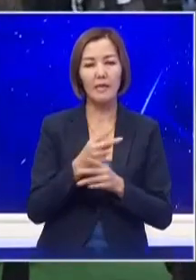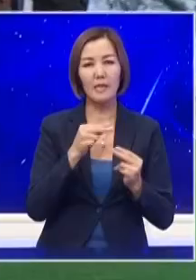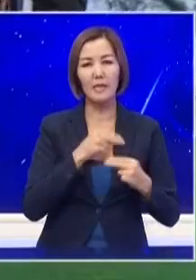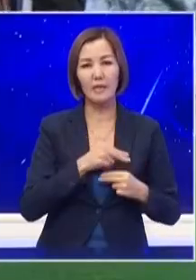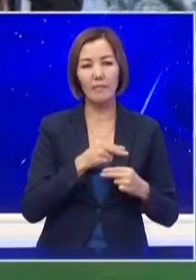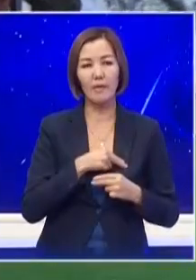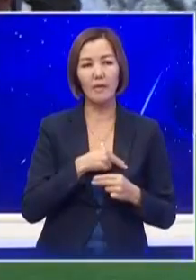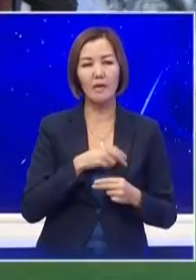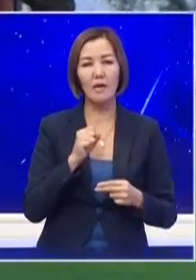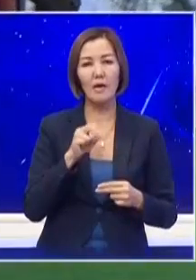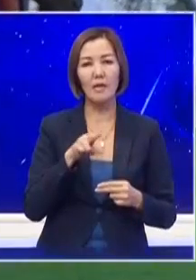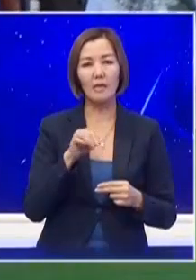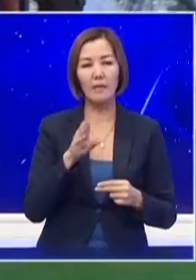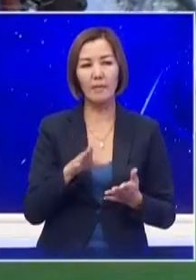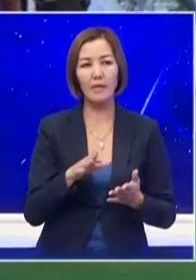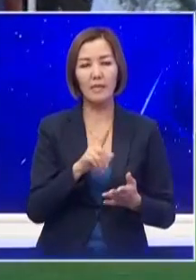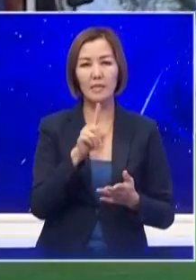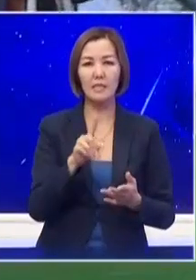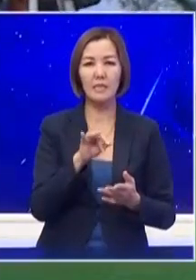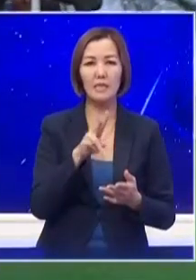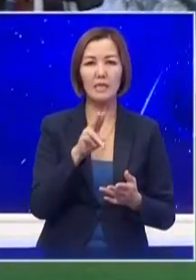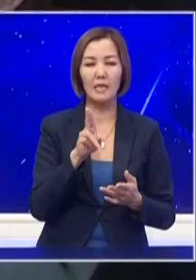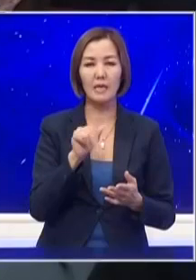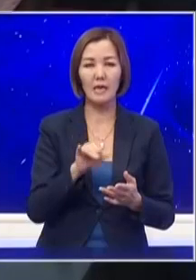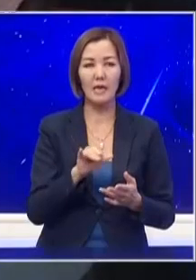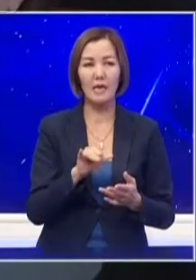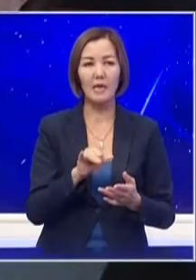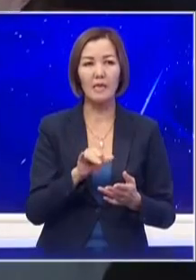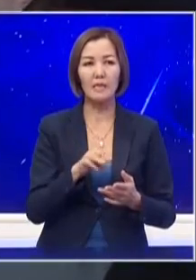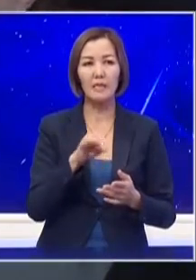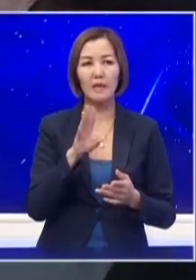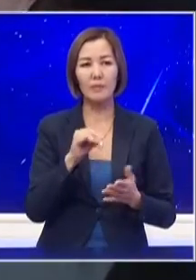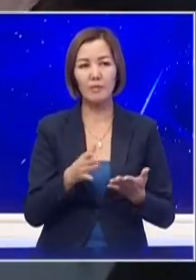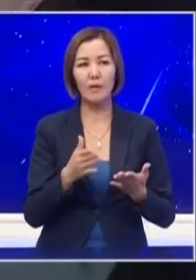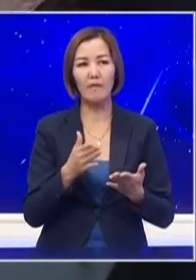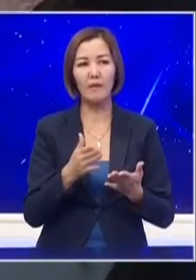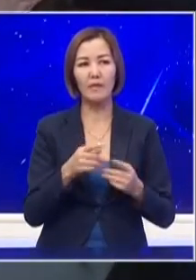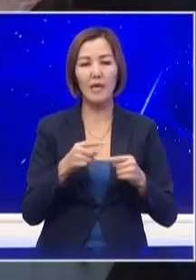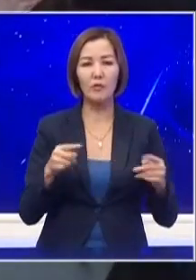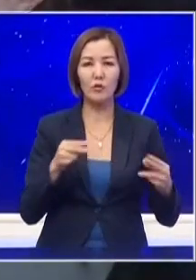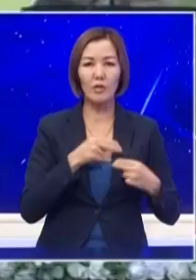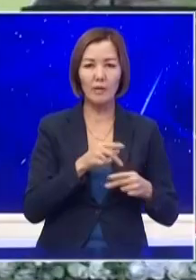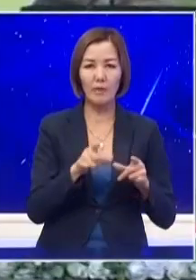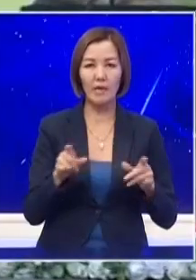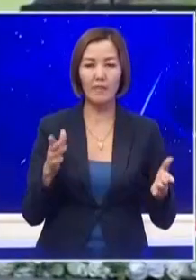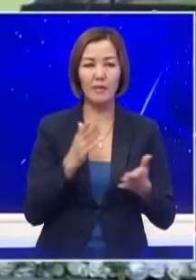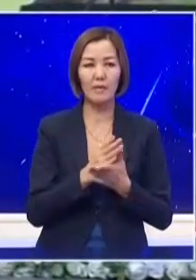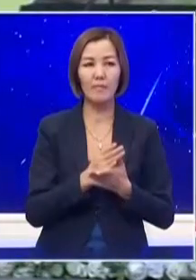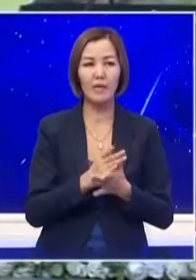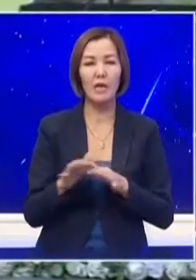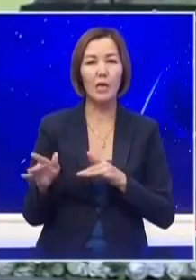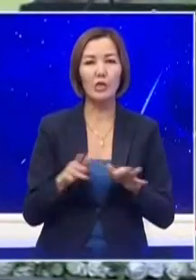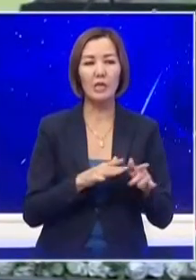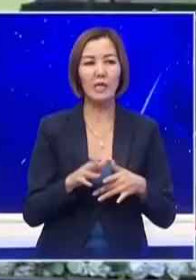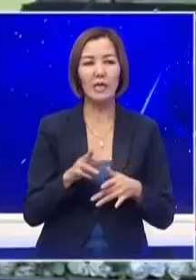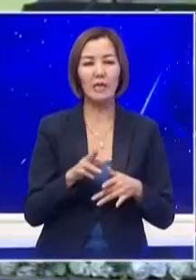Нұрмолда Алдабергенов, қазақ аналарының үлгісі болған Зылиха Тамшыбаева, қанжар тілді халқы ақын соның дәлелі дейді жергілікті тұрғындар. Шара барысында аудан әкімі